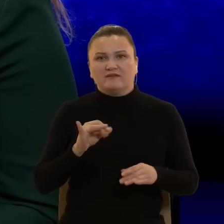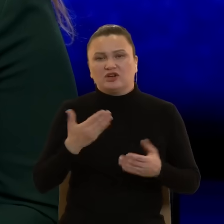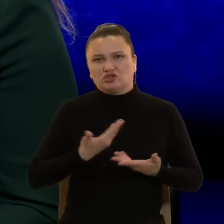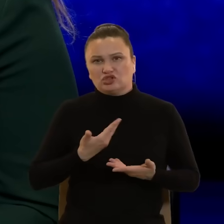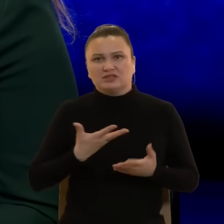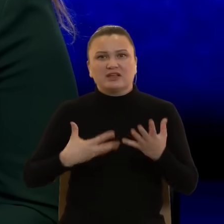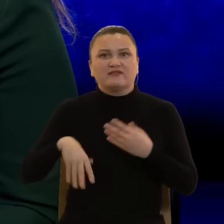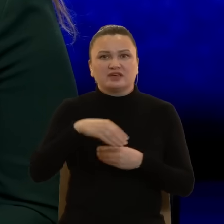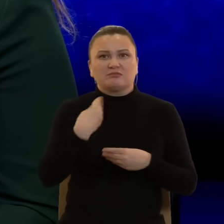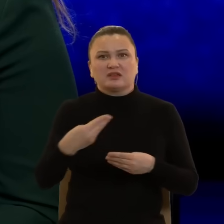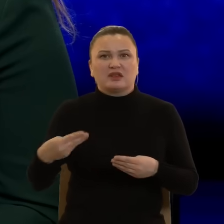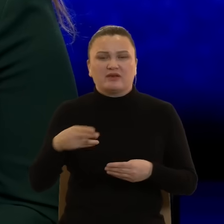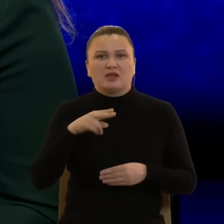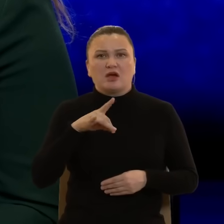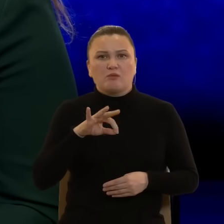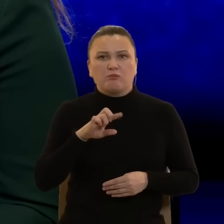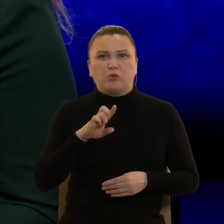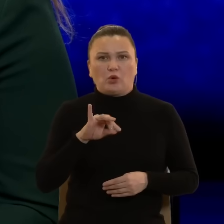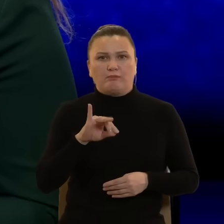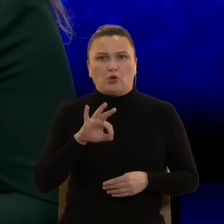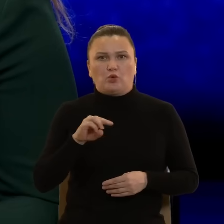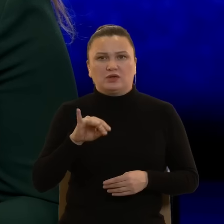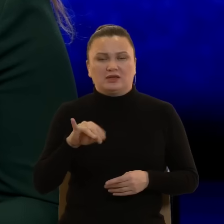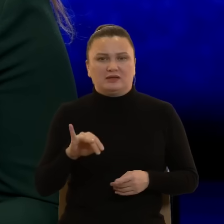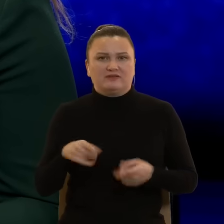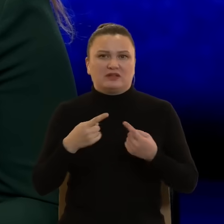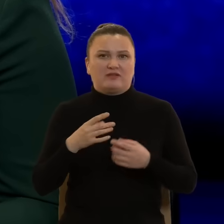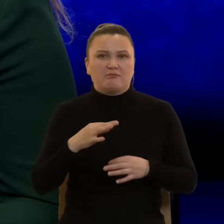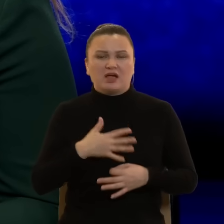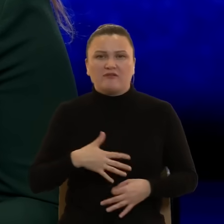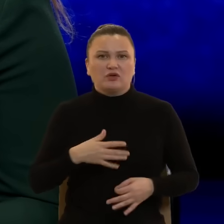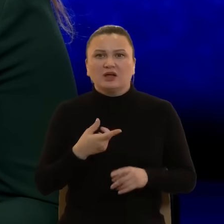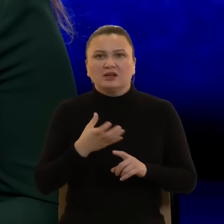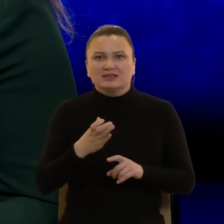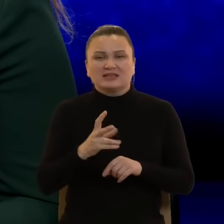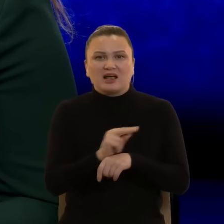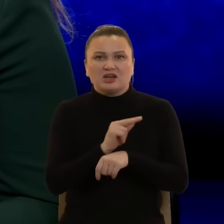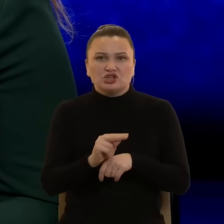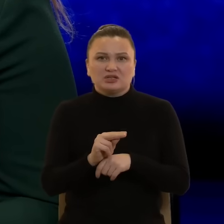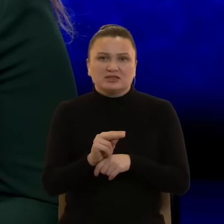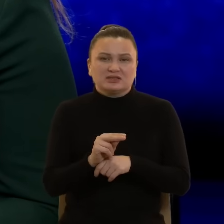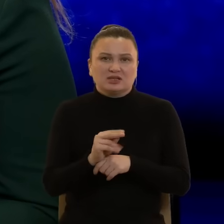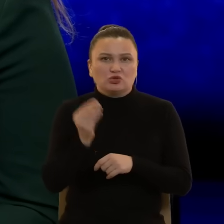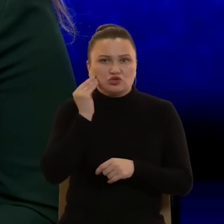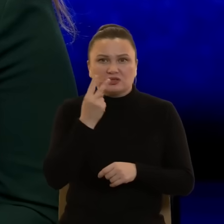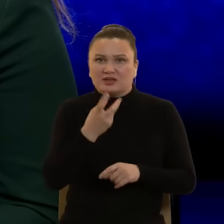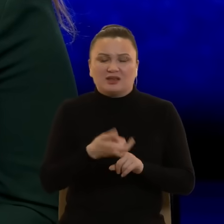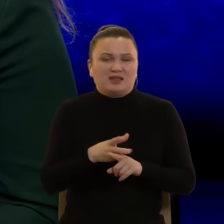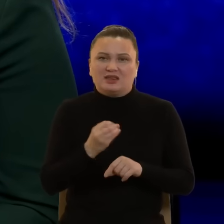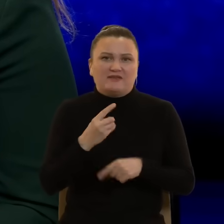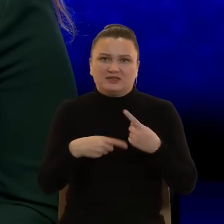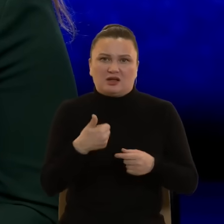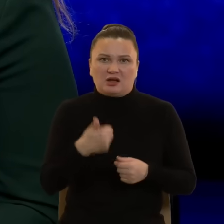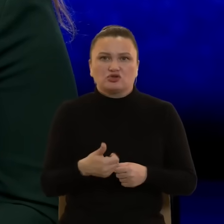практике всем назначать пробиотики. Это и с клинической точки зрения часто не целесообразно, а с другой стороны,